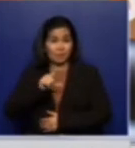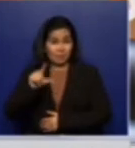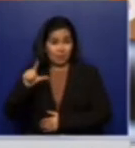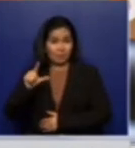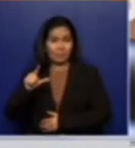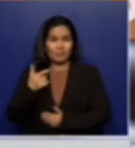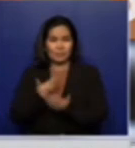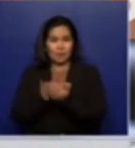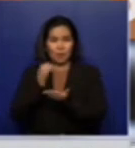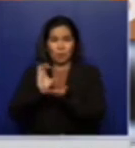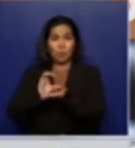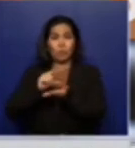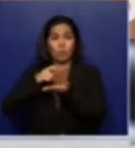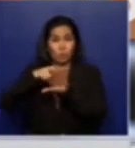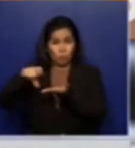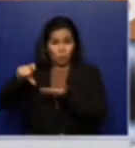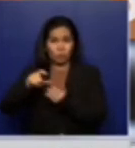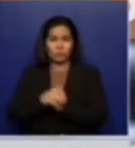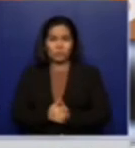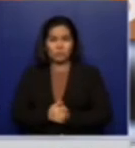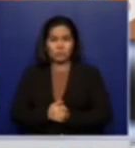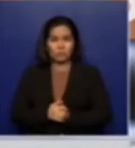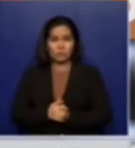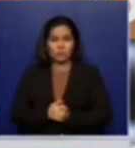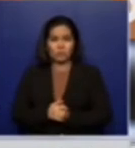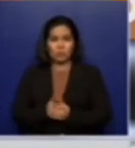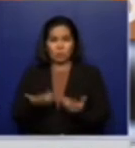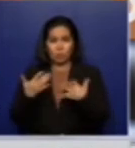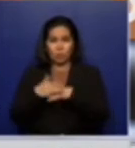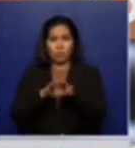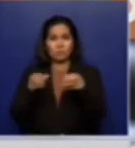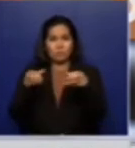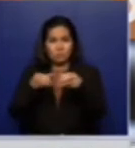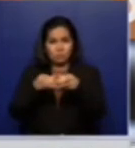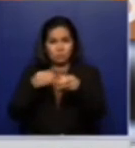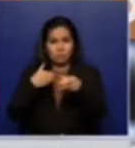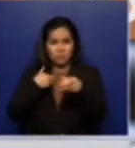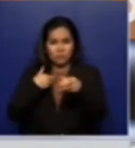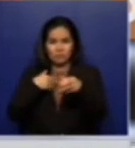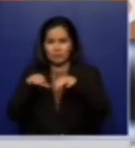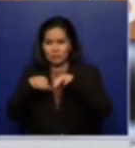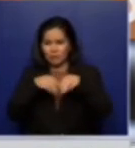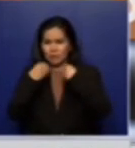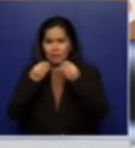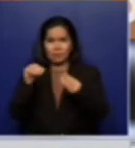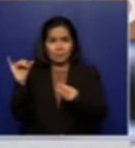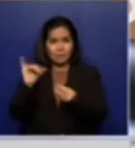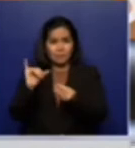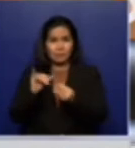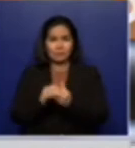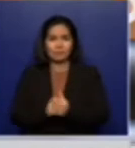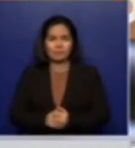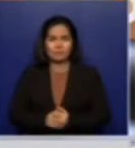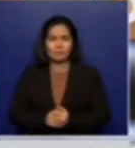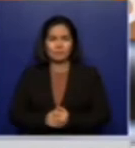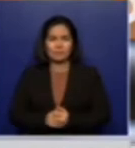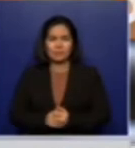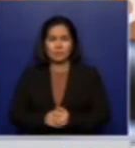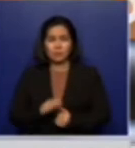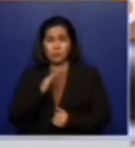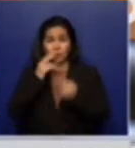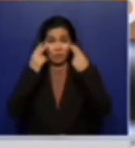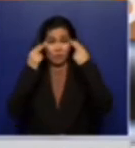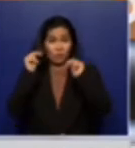ที่เรามาเข้าสภานี่แหละครับเข้าไปอยู่ในกลุ่มนี้ก็ยังไม่จัดการให้เขาเพราะฉะนั้นเรื่องนี้ถ้าท่านนาย